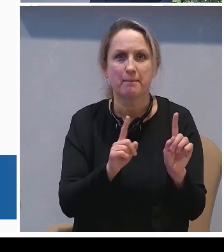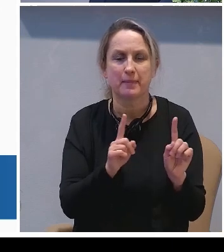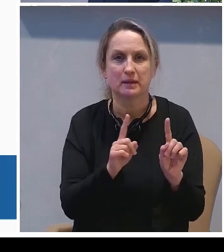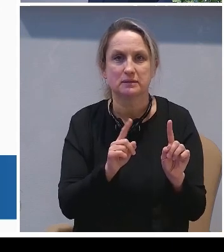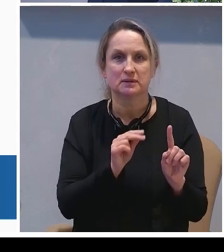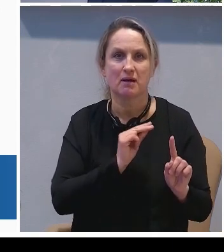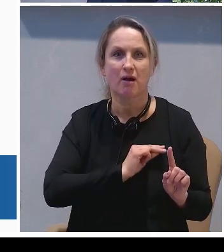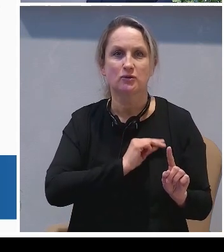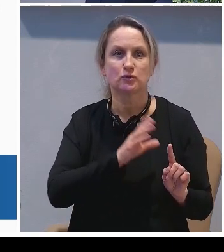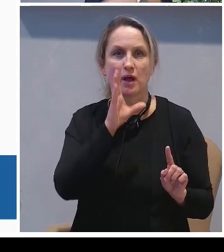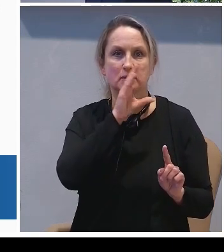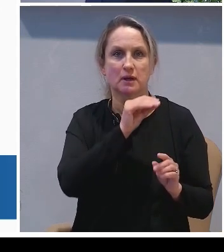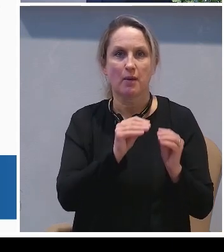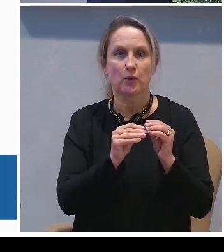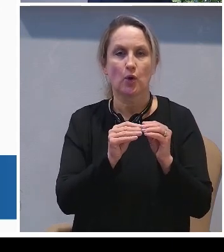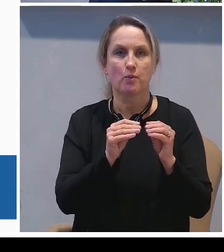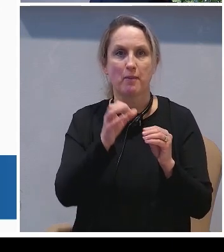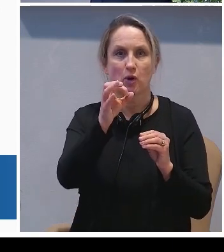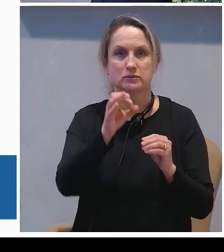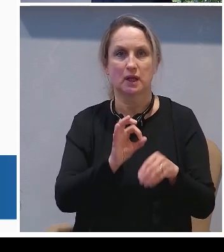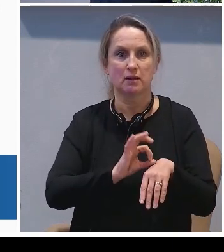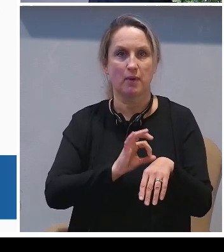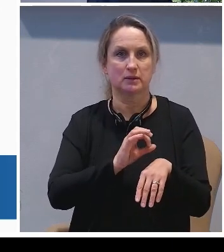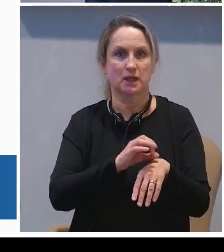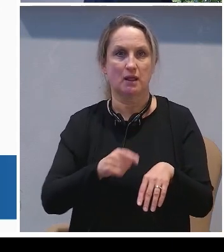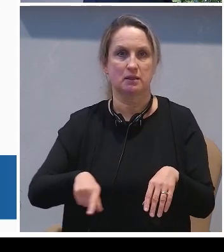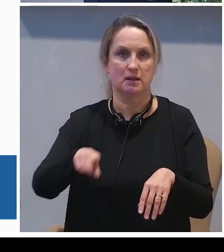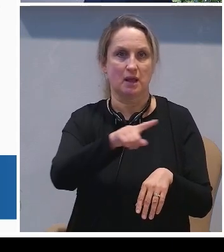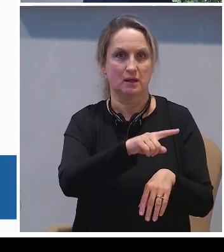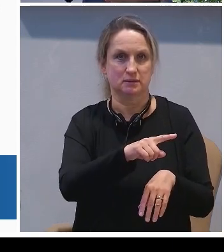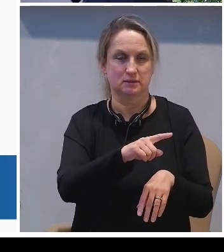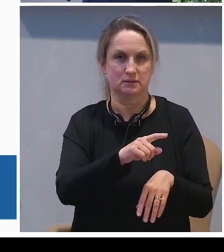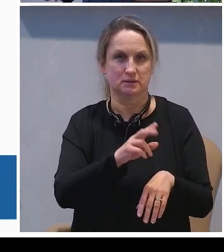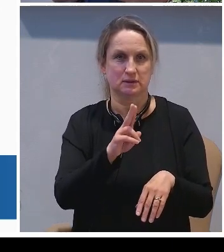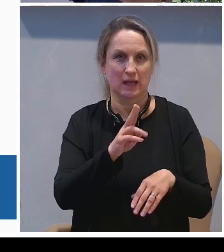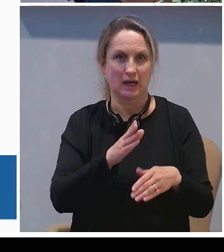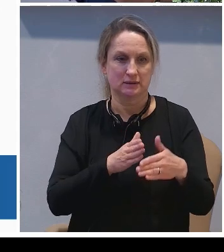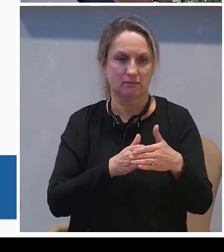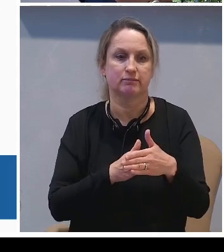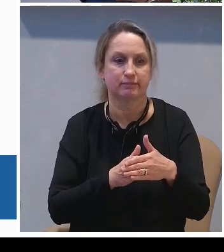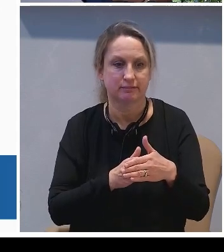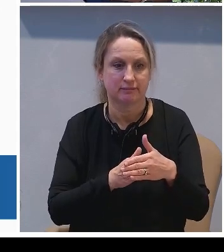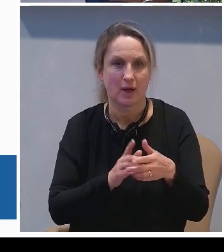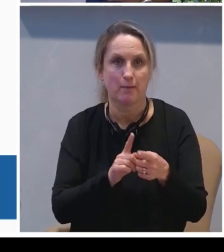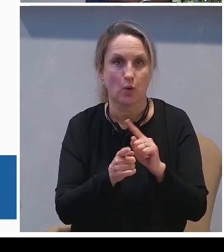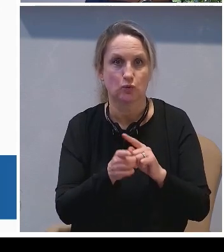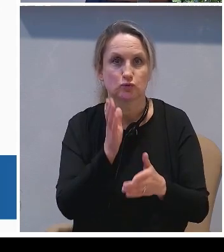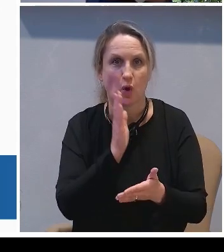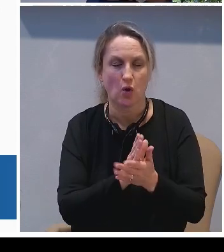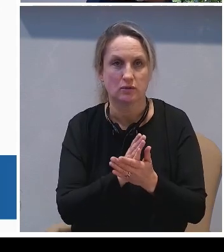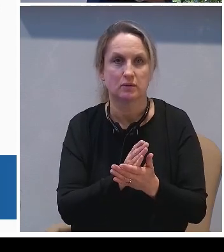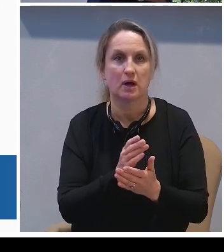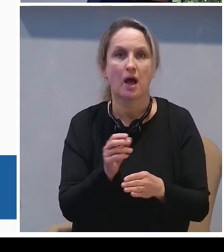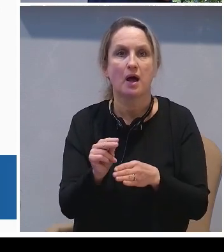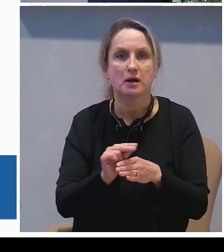for the 10%-l purpose so far. patsientidest, kellel on see Unfortunately, it is only applicable trunkeeriv to või the nonsense muutus. Ja 10% meie oleme of läbi